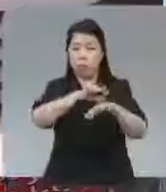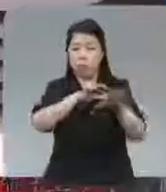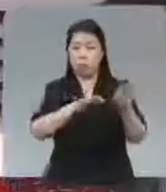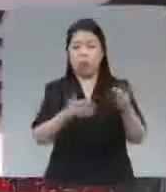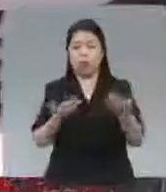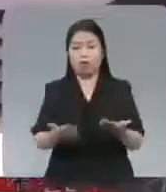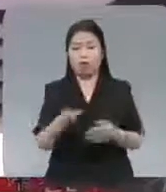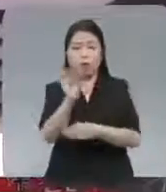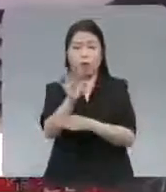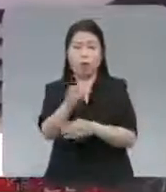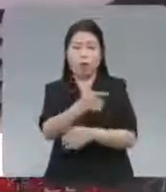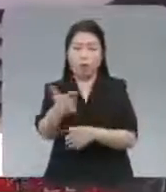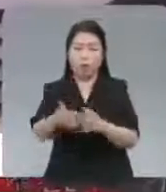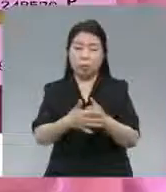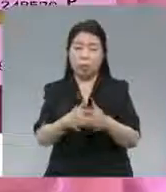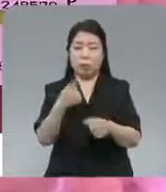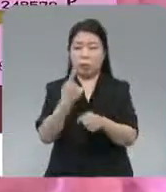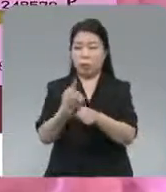sebelumnya